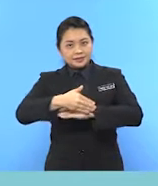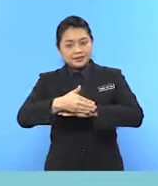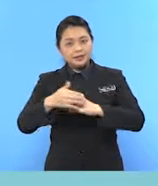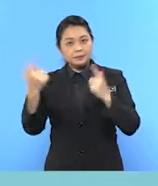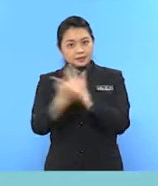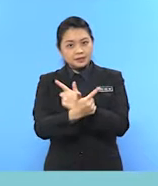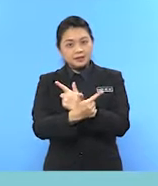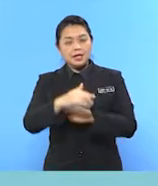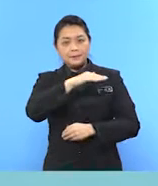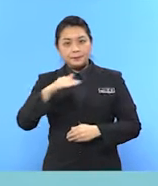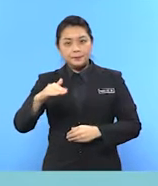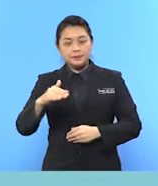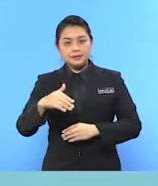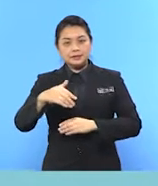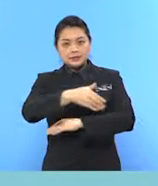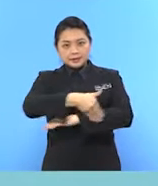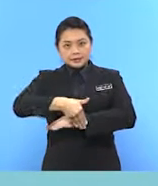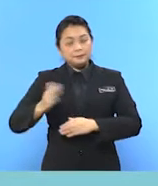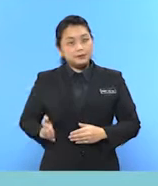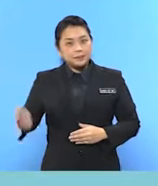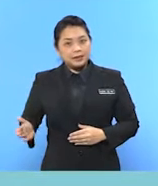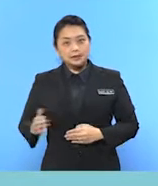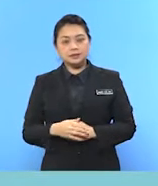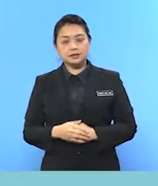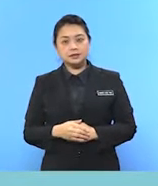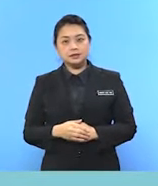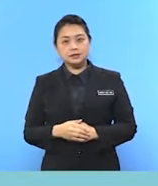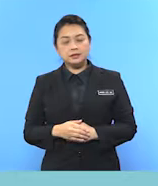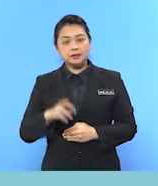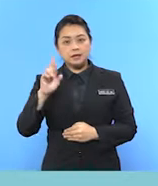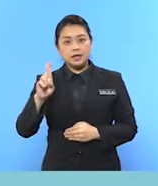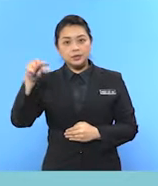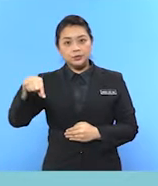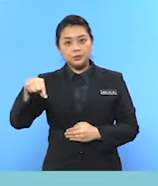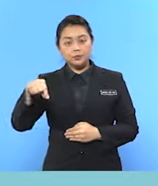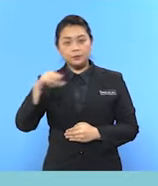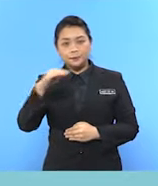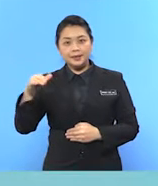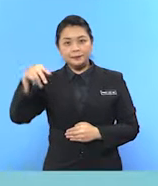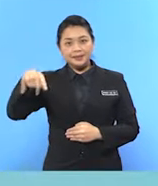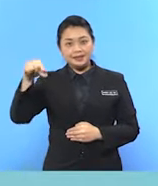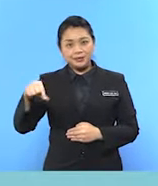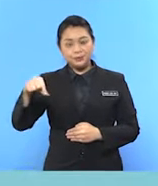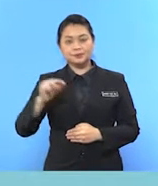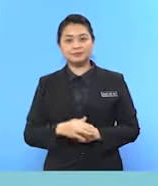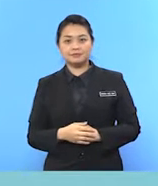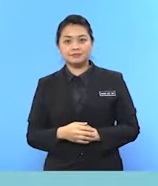Sisi bertentangan per sisi bersebelahan iaitu RQ per